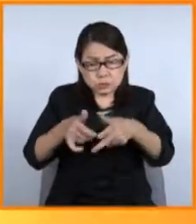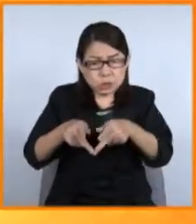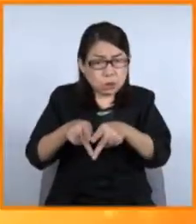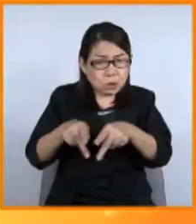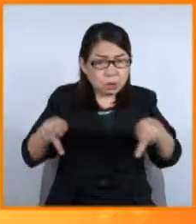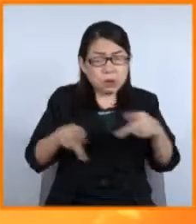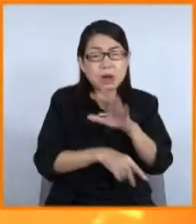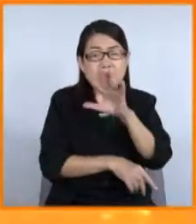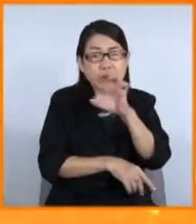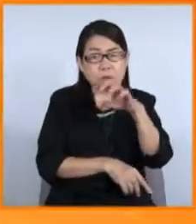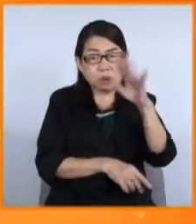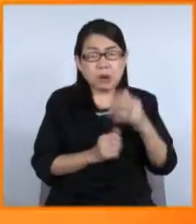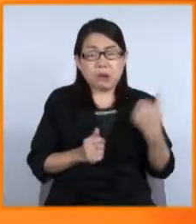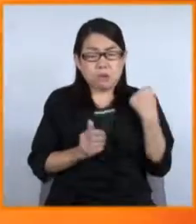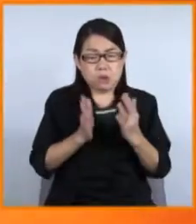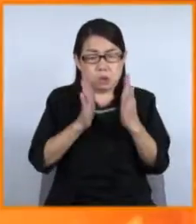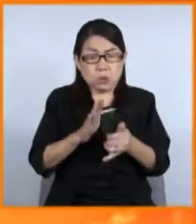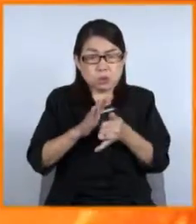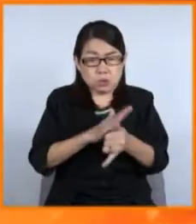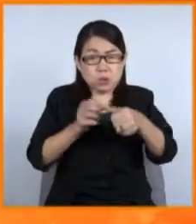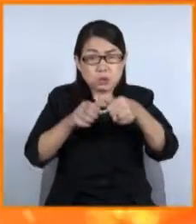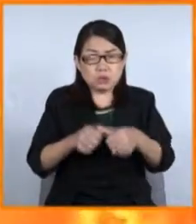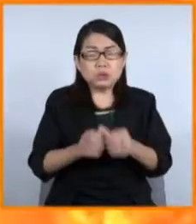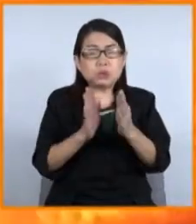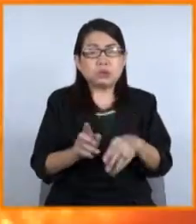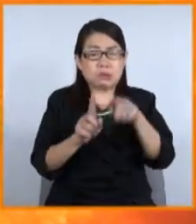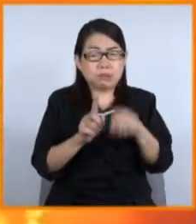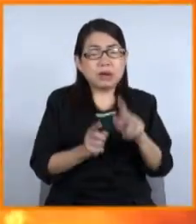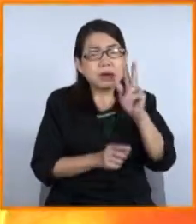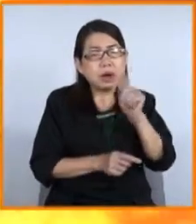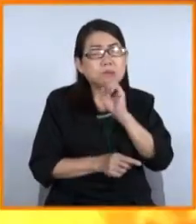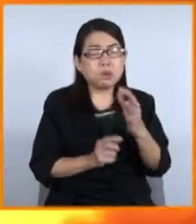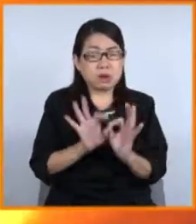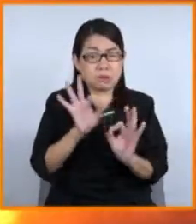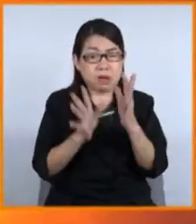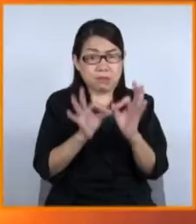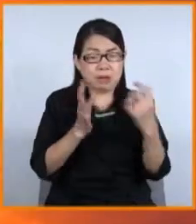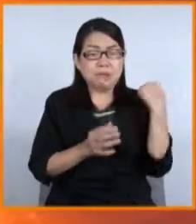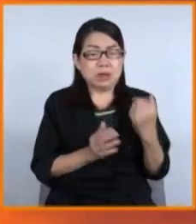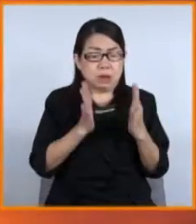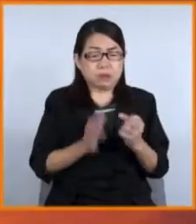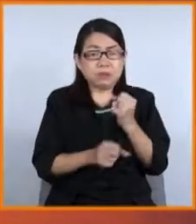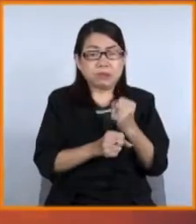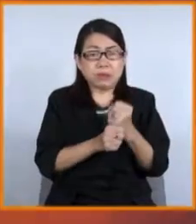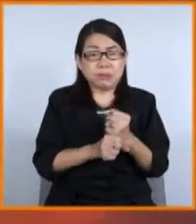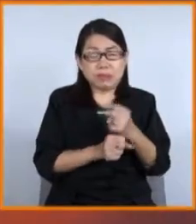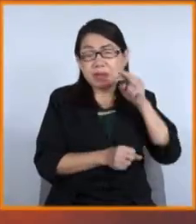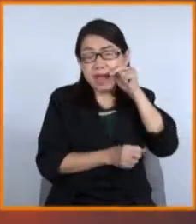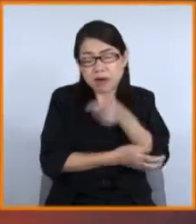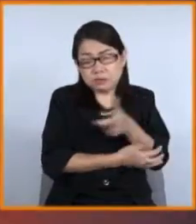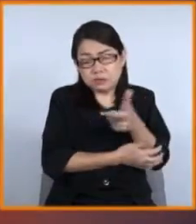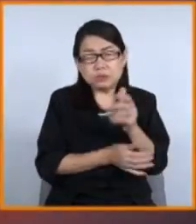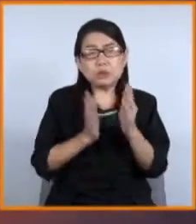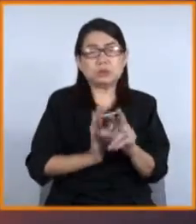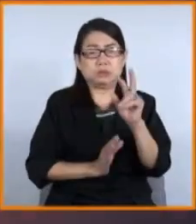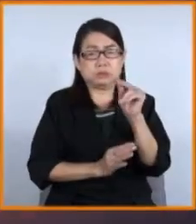าเรือนประชาชนอาศัยอยู่ราว 1,000 คนสื่อท้องถิ่นรายงานว่าขณะเกิดเหตุมีเจ้าหน้าที่ดับเพลิงเพียง30นายเข้าควบคุมเ